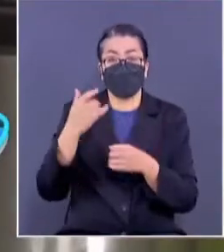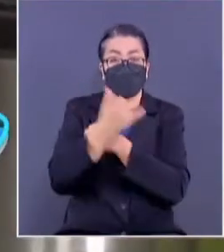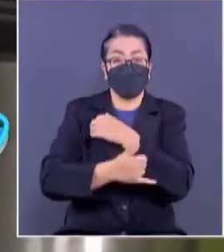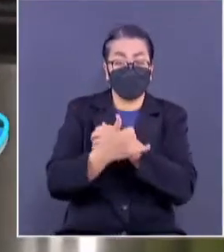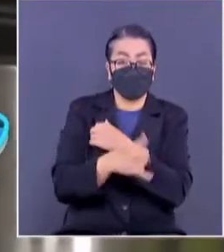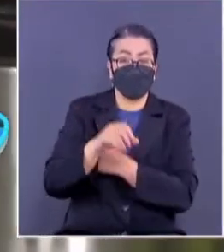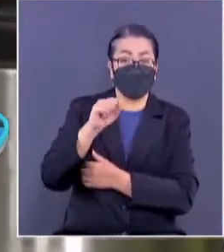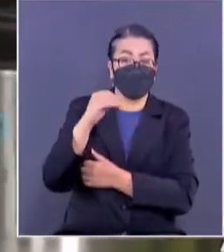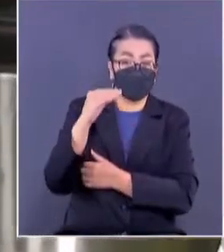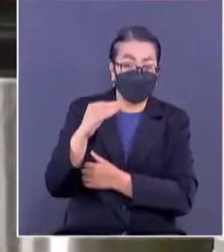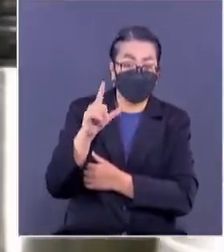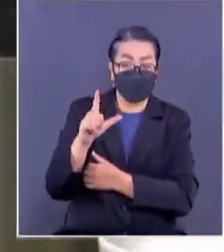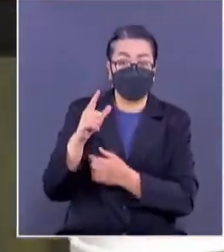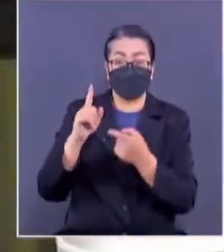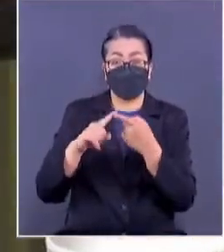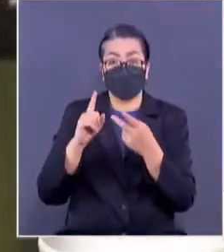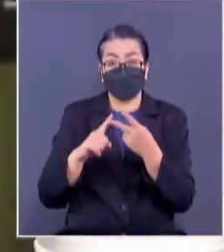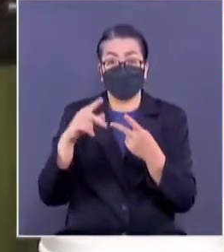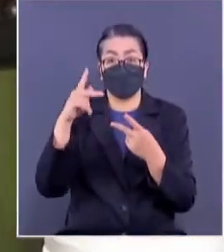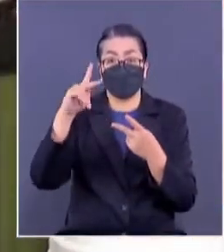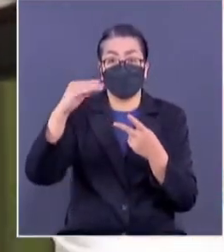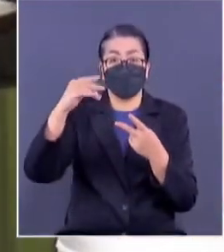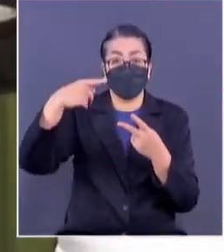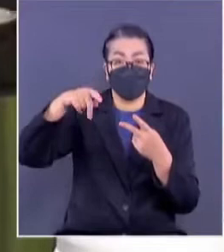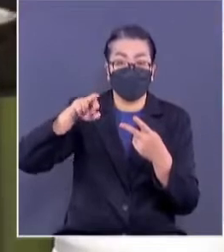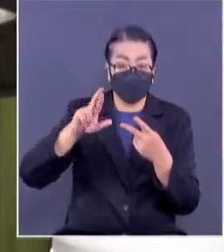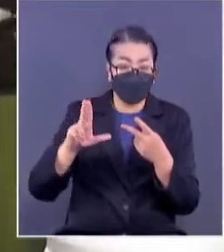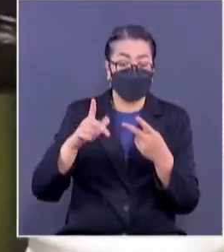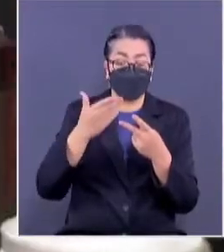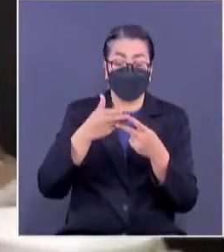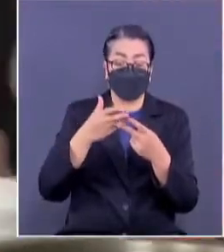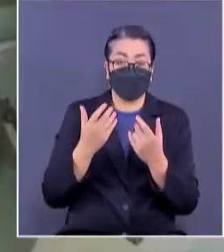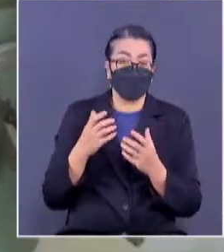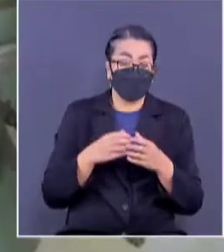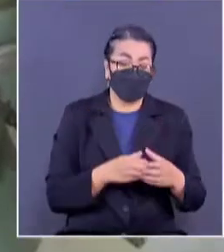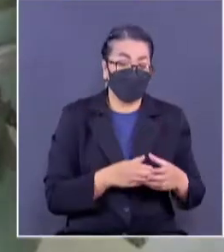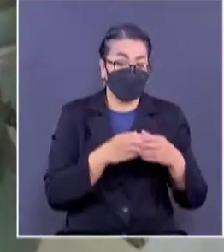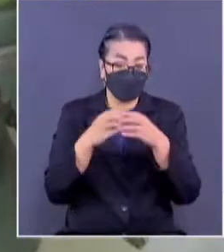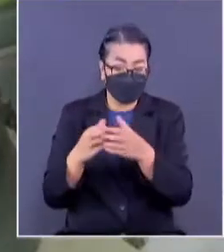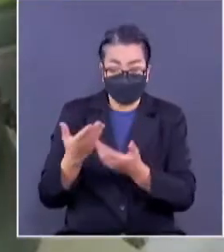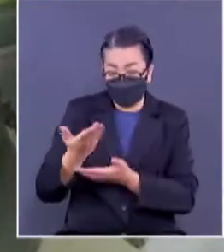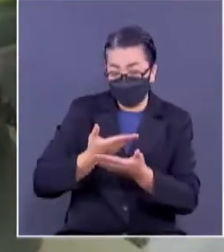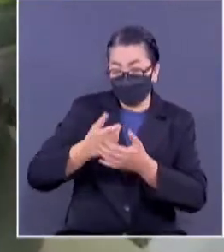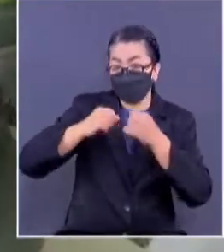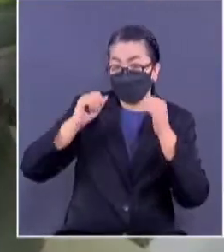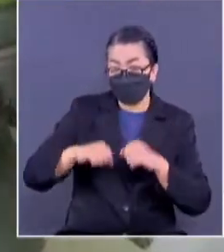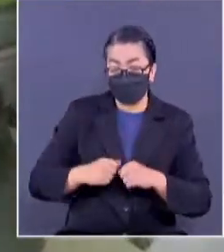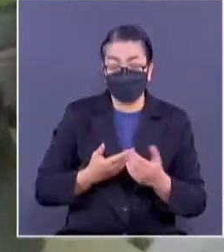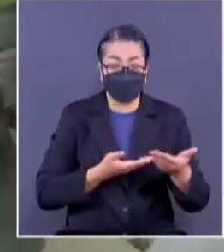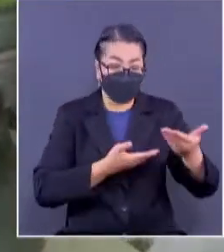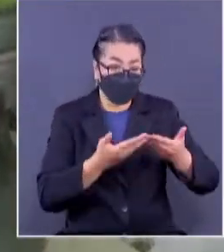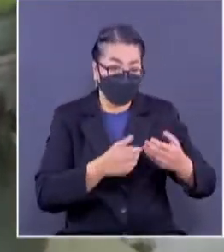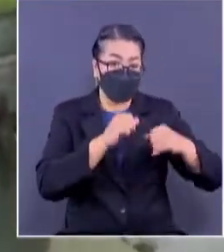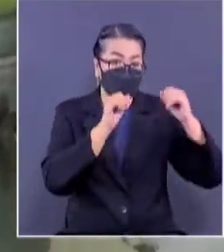สโลวะเกียมอลโดวาแล้วก็โปแลนด์ค่ะสระผมโครงการหลวงพ่อยกก็เดินหน้าต่อไปนะครับเจรจาสันติภาพก็ยังคงเดินหน้า